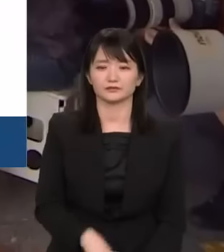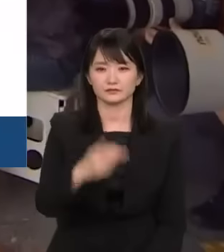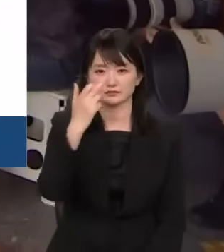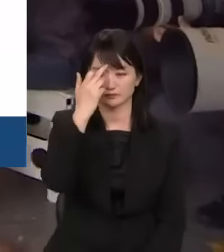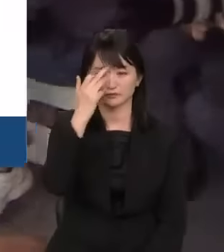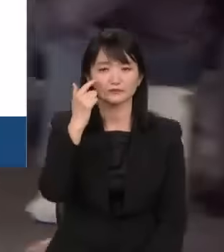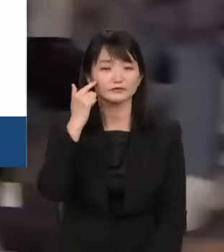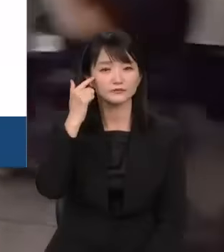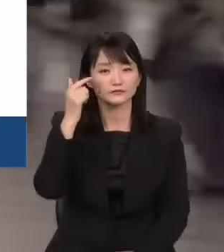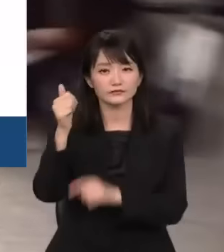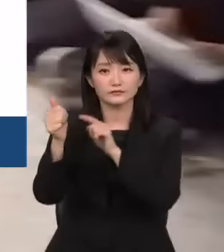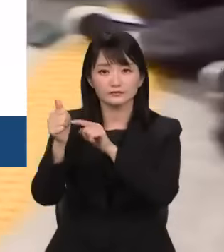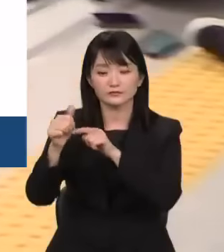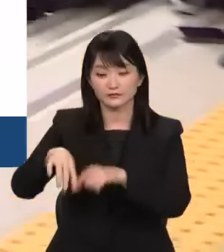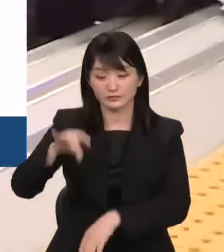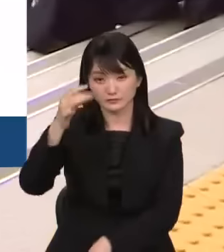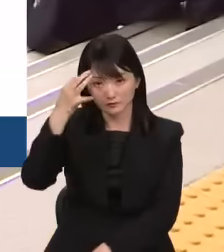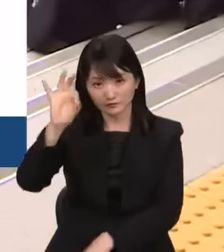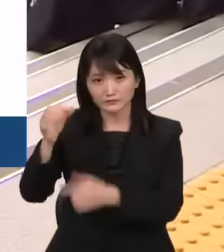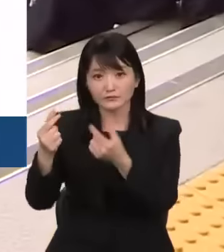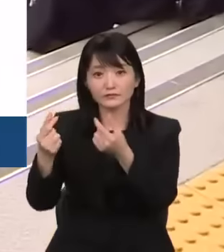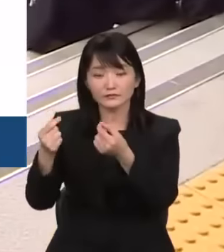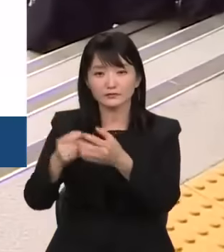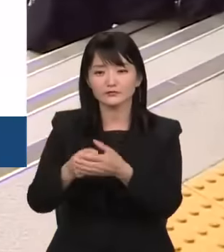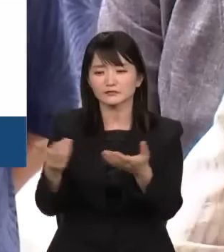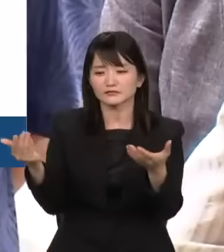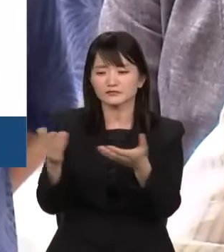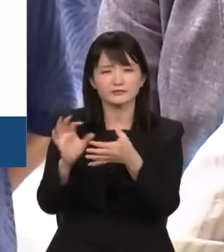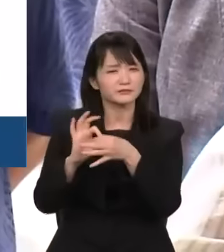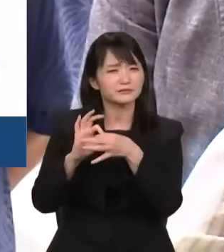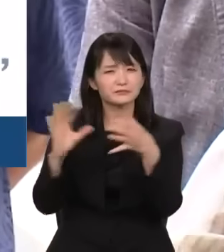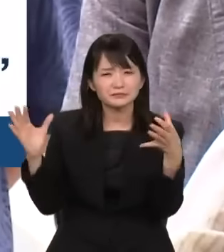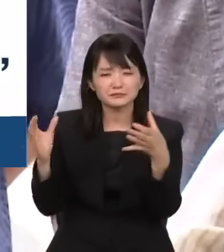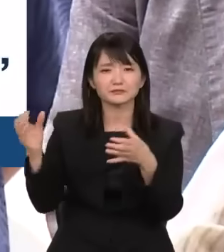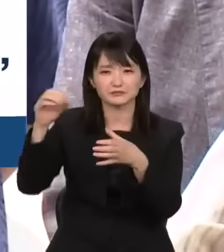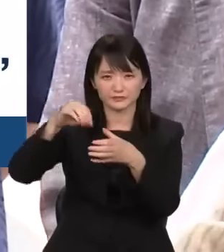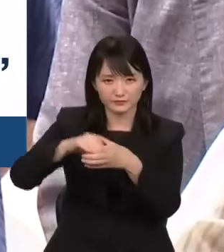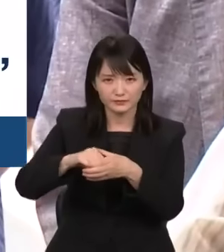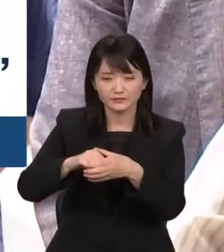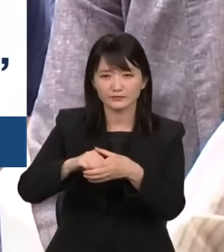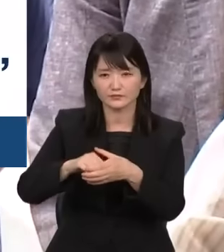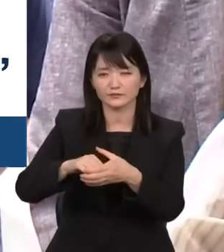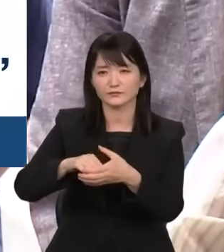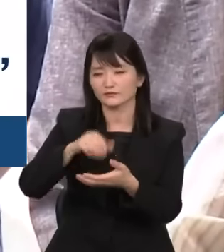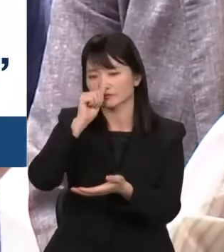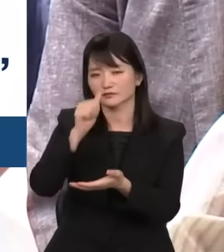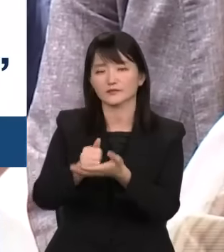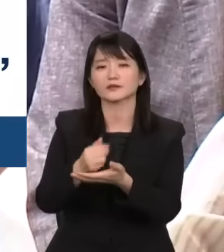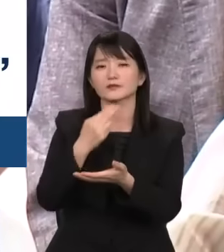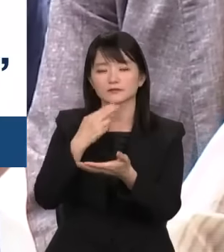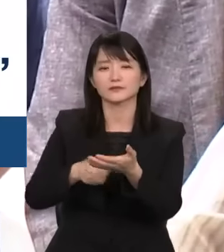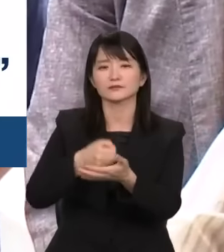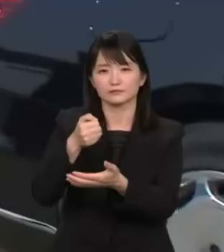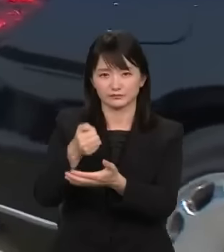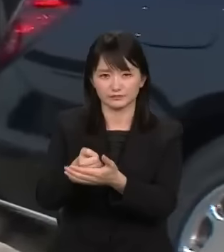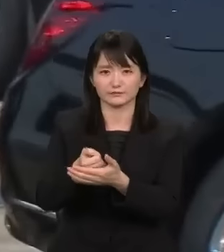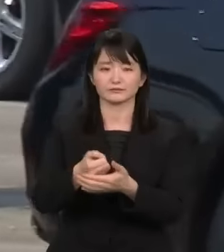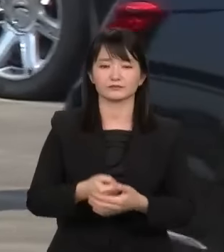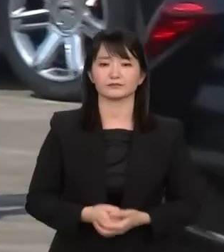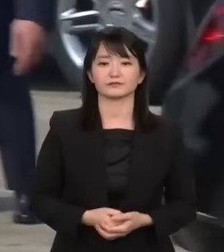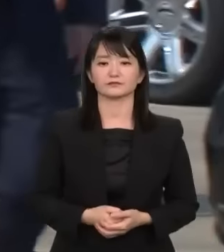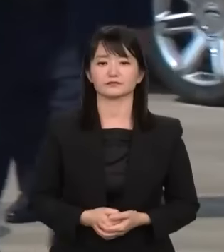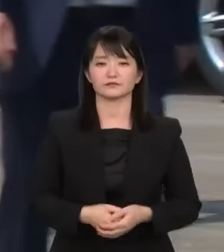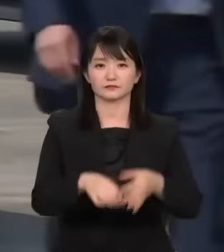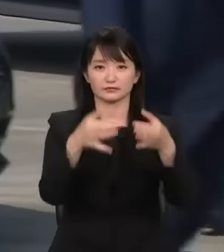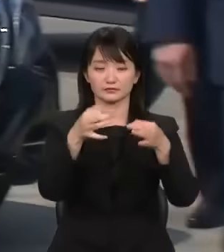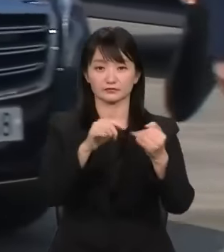최재형 본인이 최초 인정했듯 직무 관련성이 없음이 반영돼 불기소 처분된 것이라고 덧붙였습니다. 한편